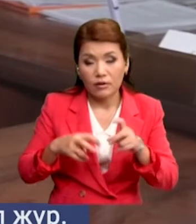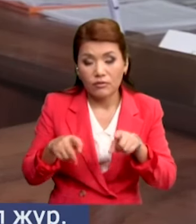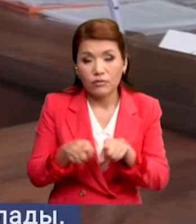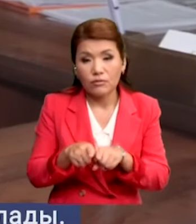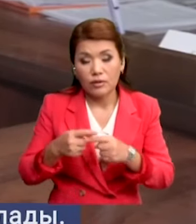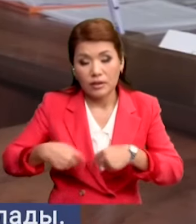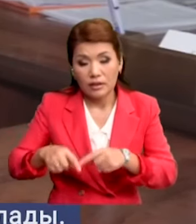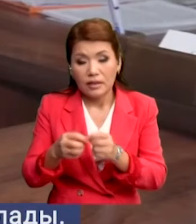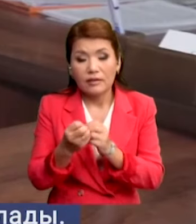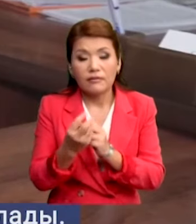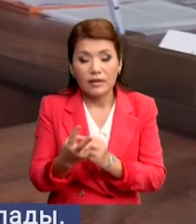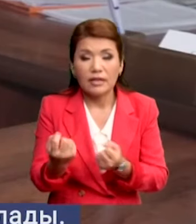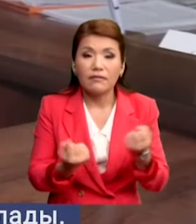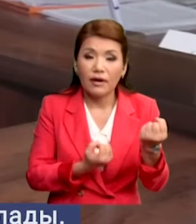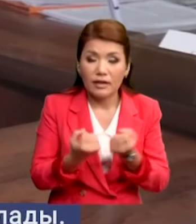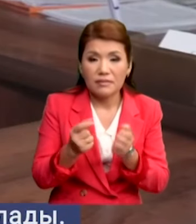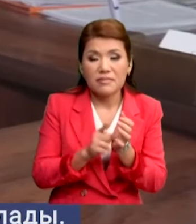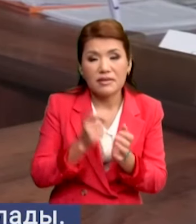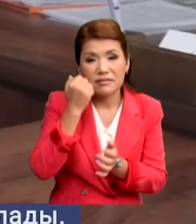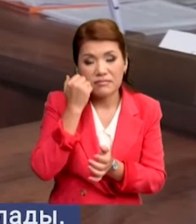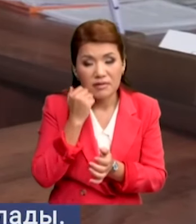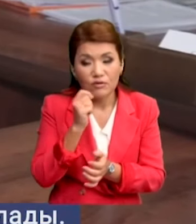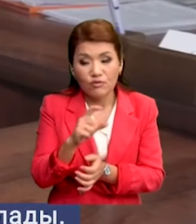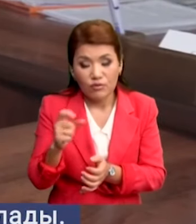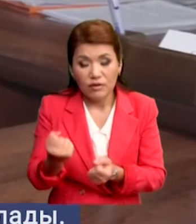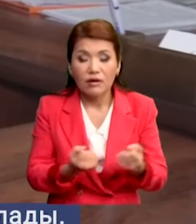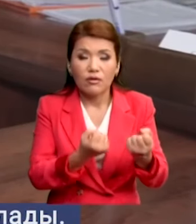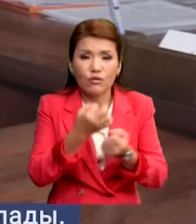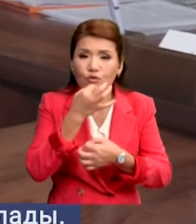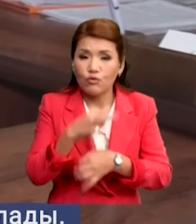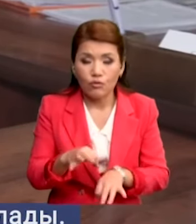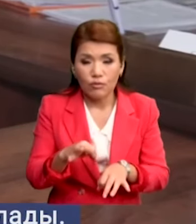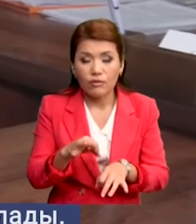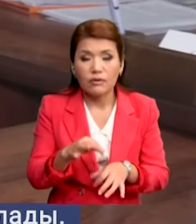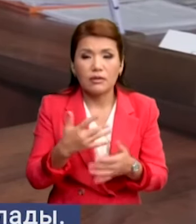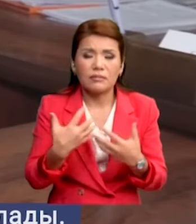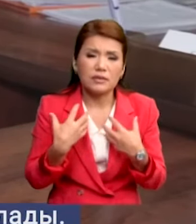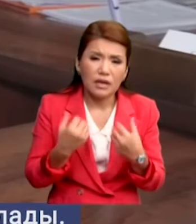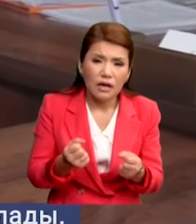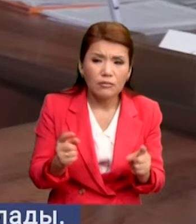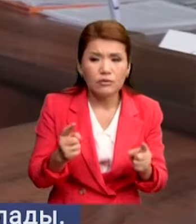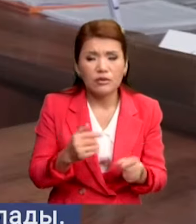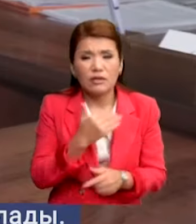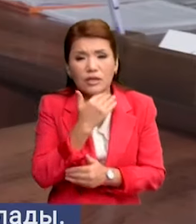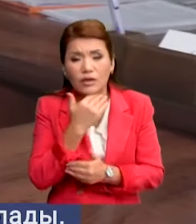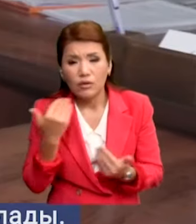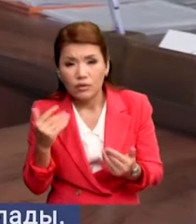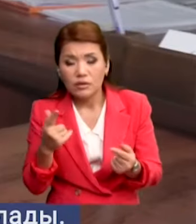работает 12 водителей-пенсионеров, которые могут в любую минуту по состоянию здоровья или нежелания